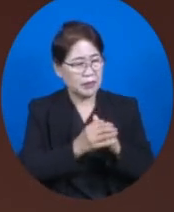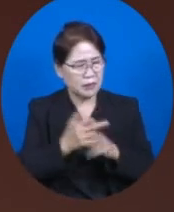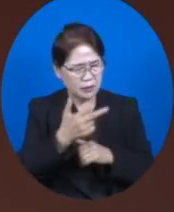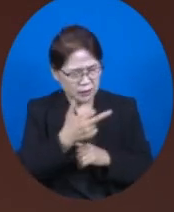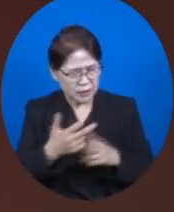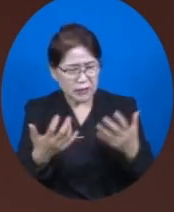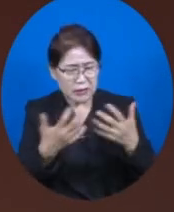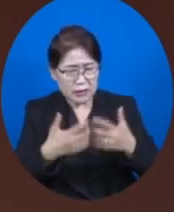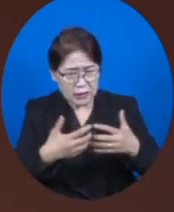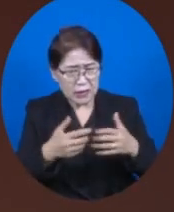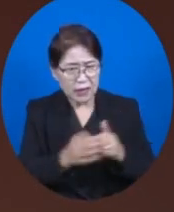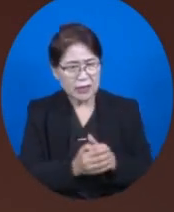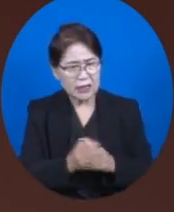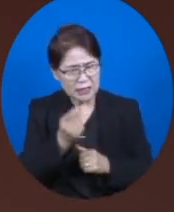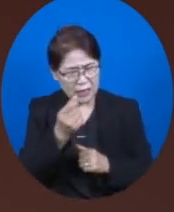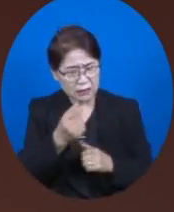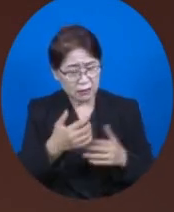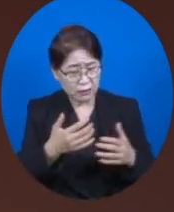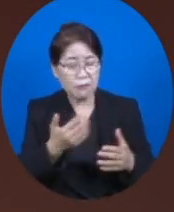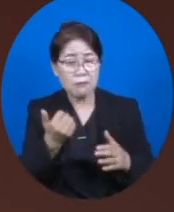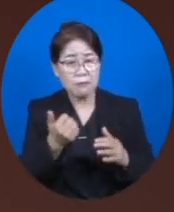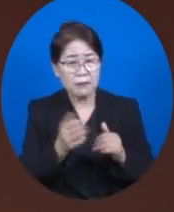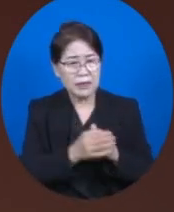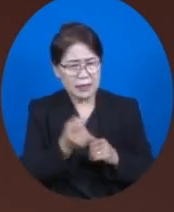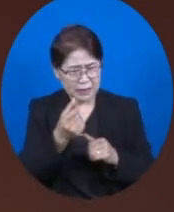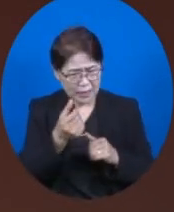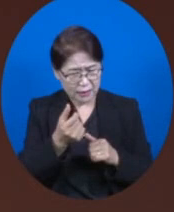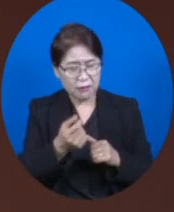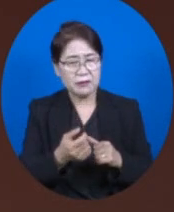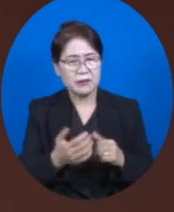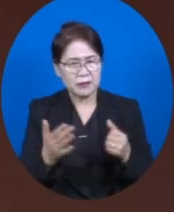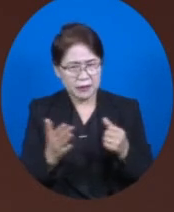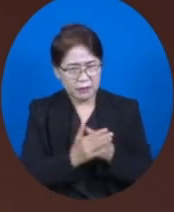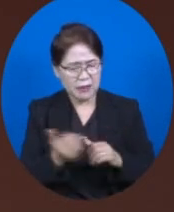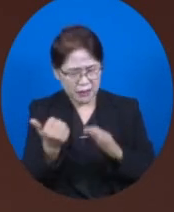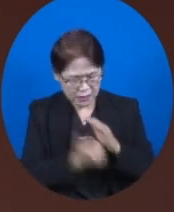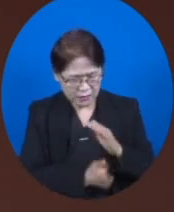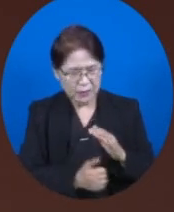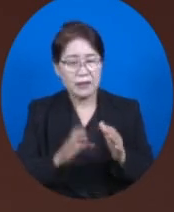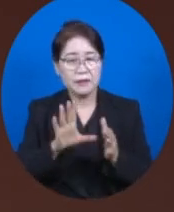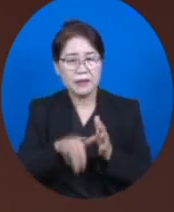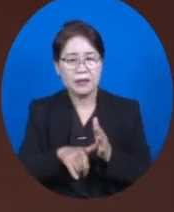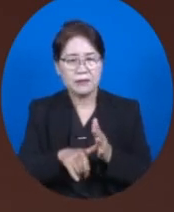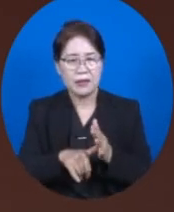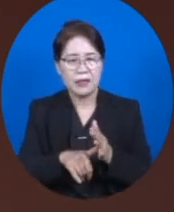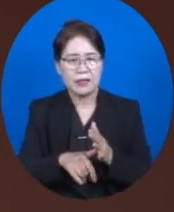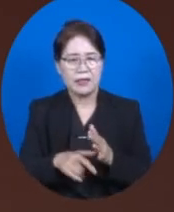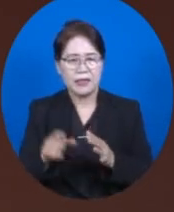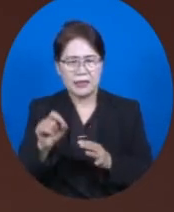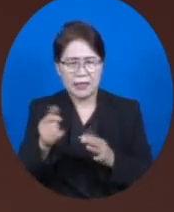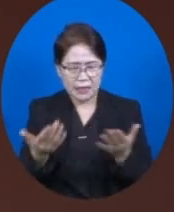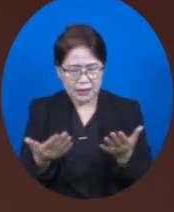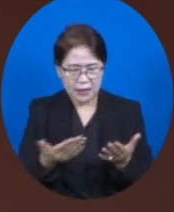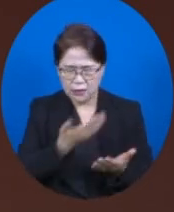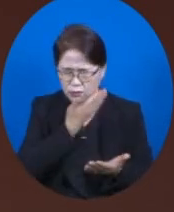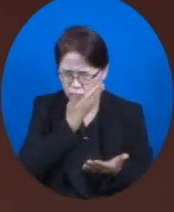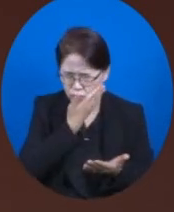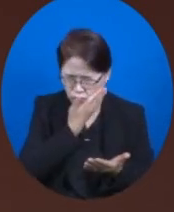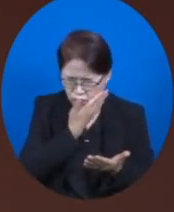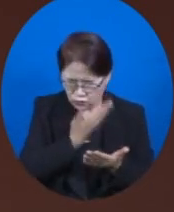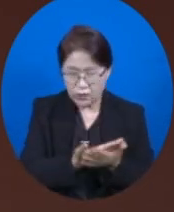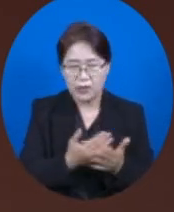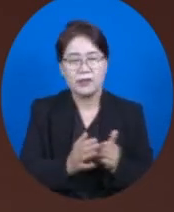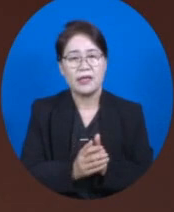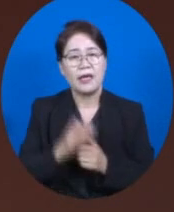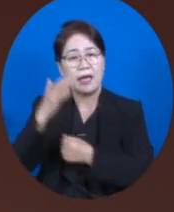가지고 실패하는 경우도 있잖아요 작은 일에 소중함을 알아야 된다는 얘기죠 하나님은 작은 일에 충성하는